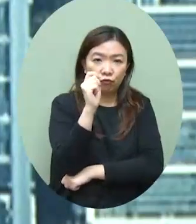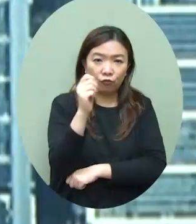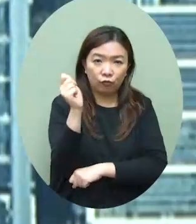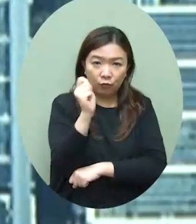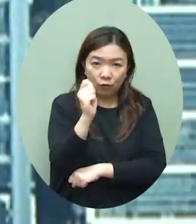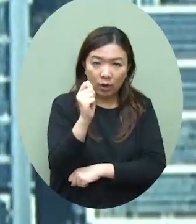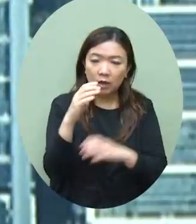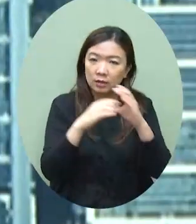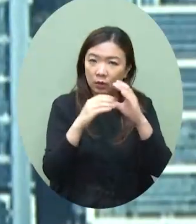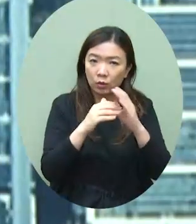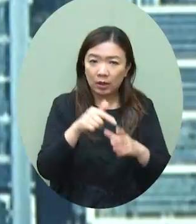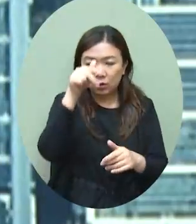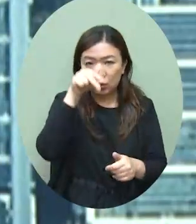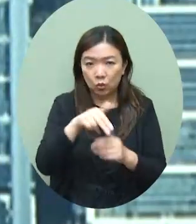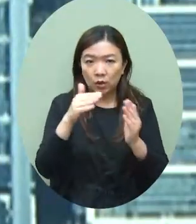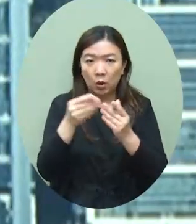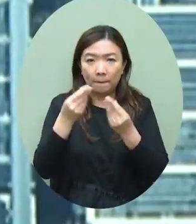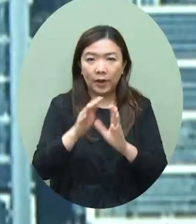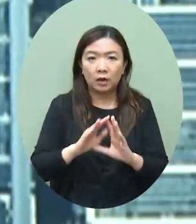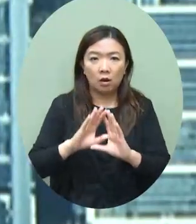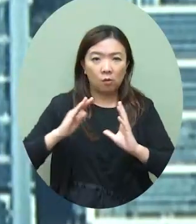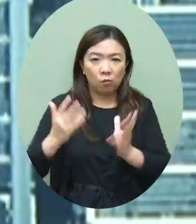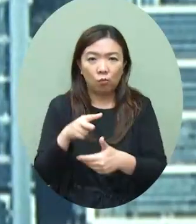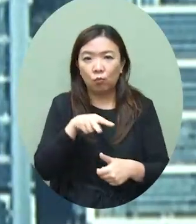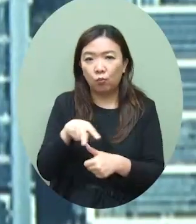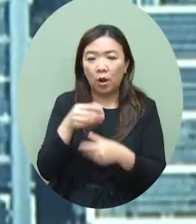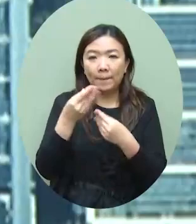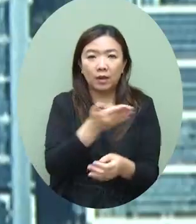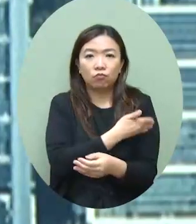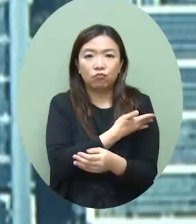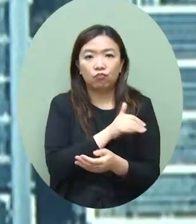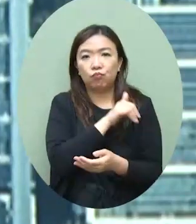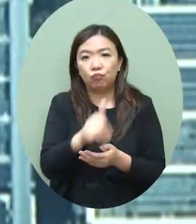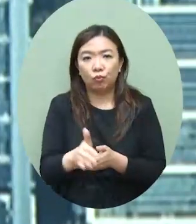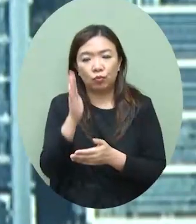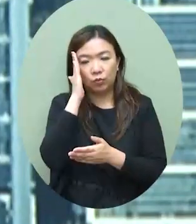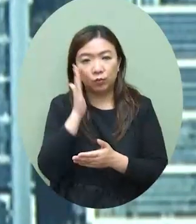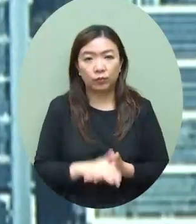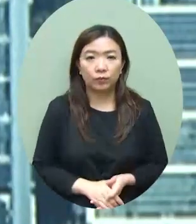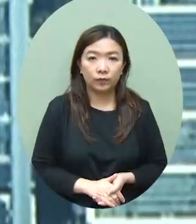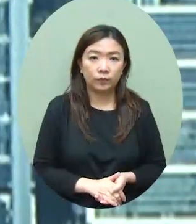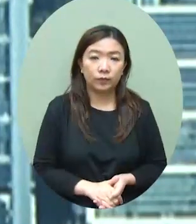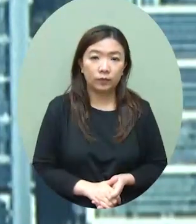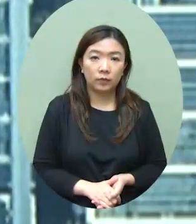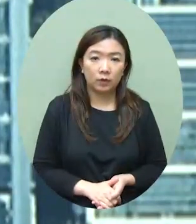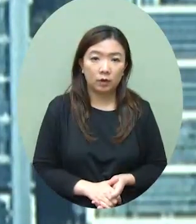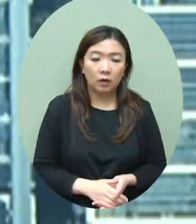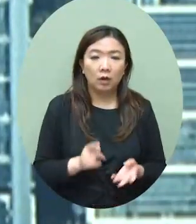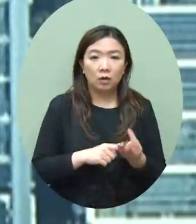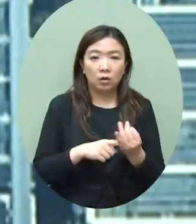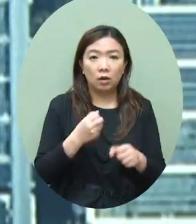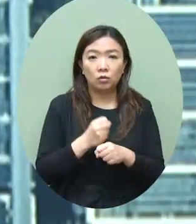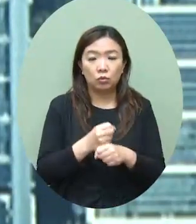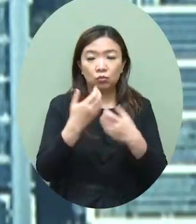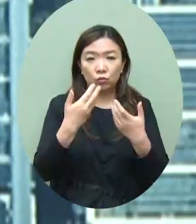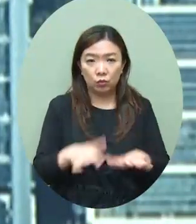啦，作一個閉環管理，俾佢哋嘅員工咧係到入住。咁好啦，即使做完晒呢啲咧，我哋手頭都